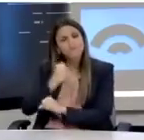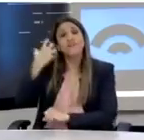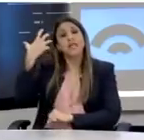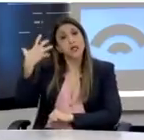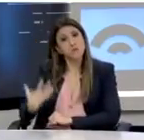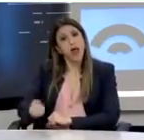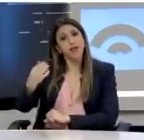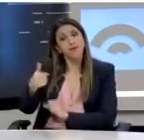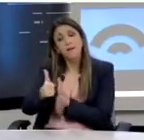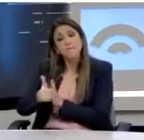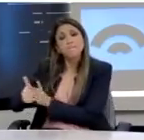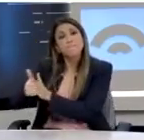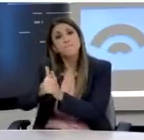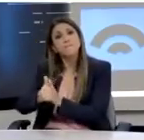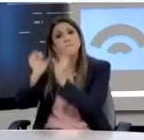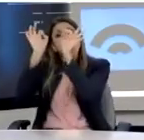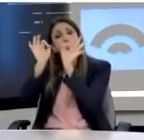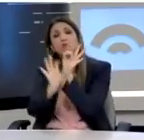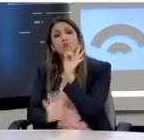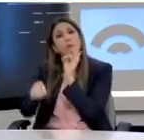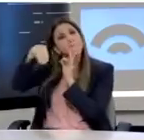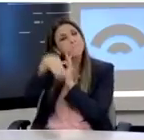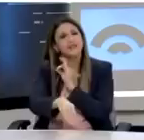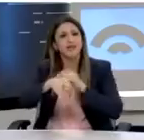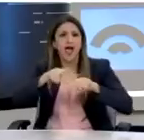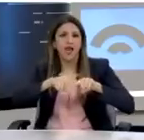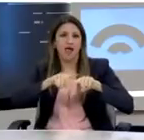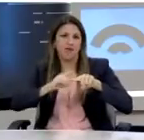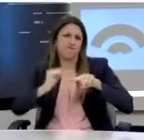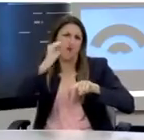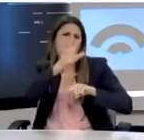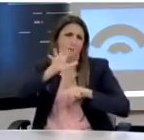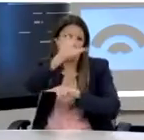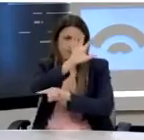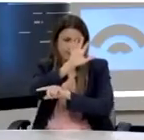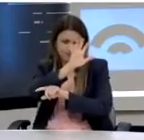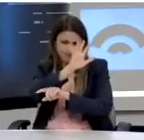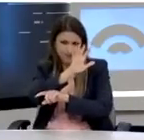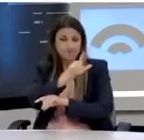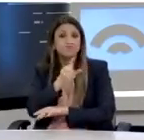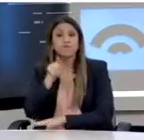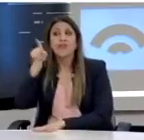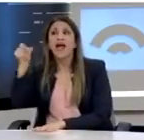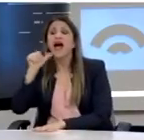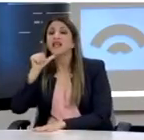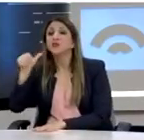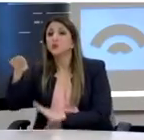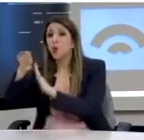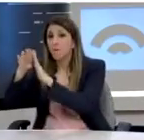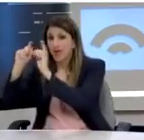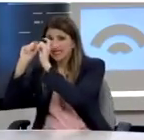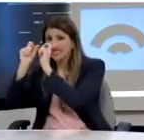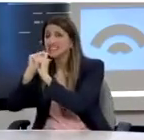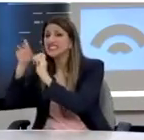μακεδονικής μειονότητας στην ελληνική επικράτεια. Η σχετική λοιπόν τροπολογία στο Σύνταγμα της γειτονικής χώρας